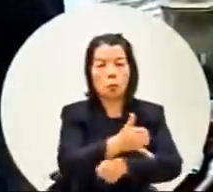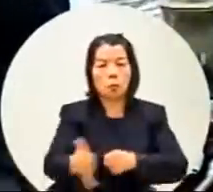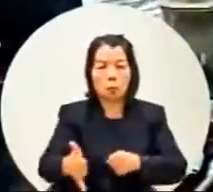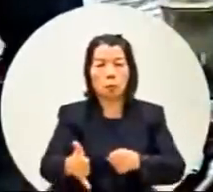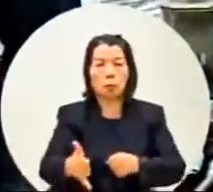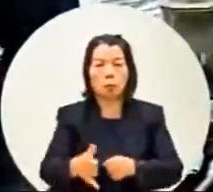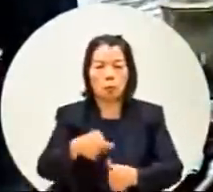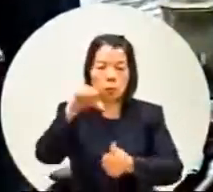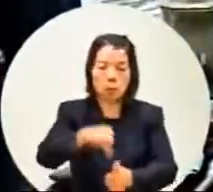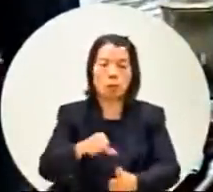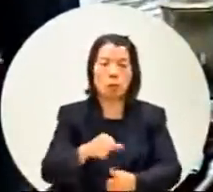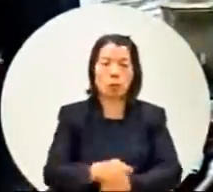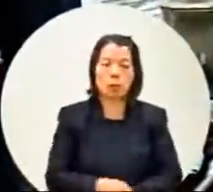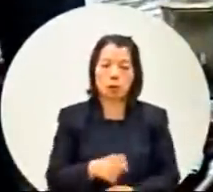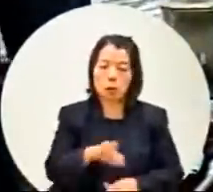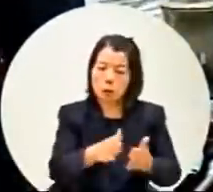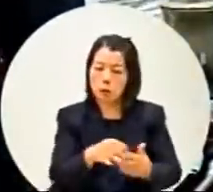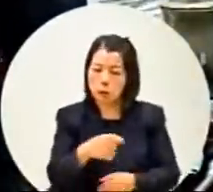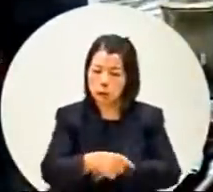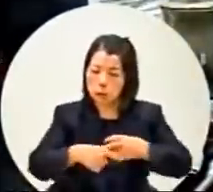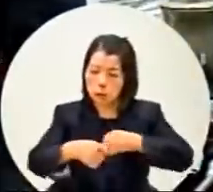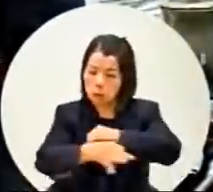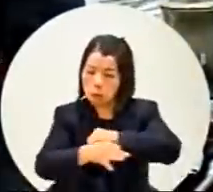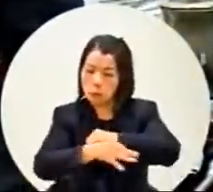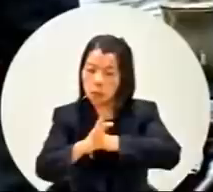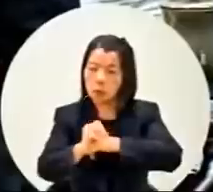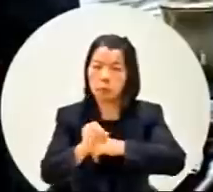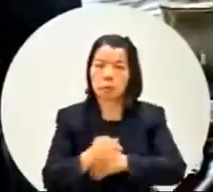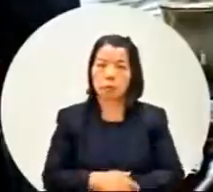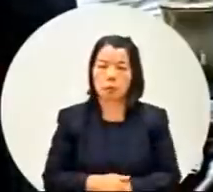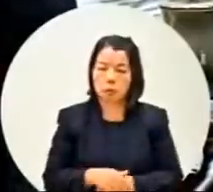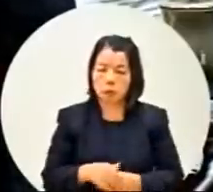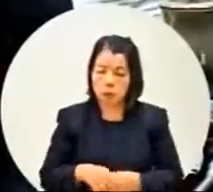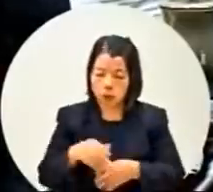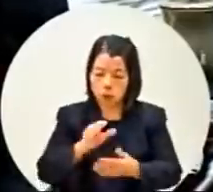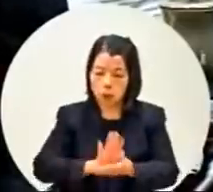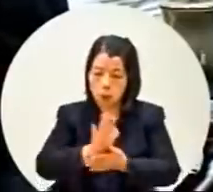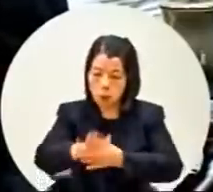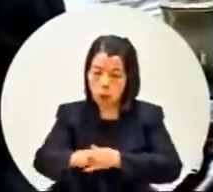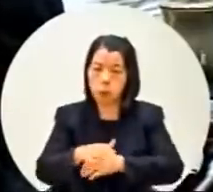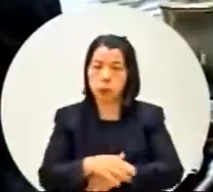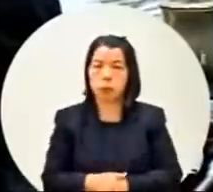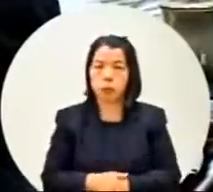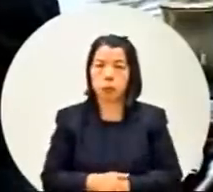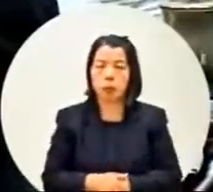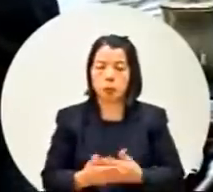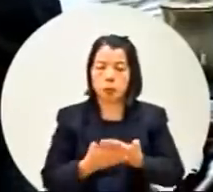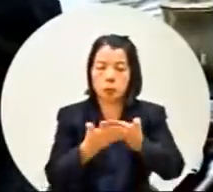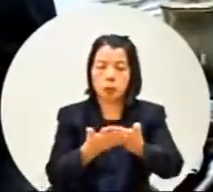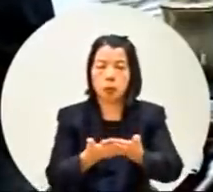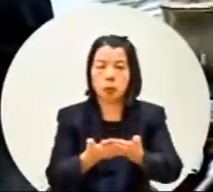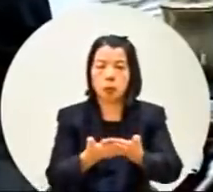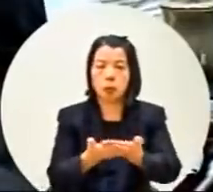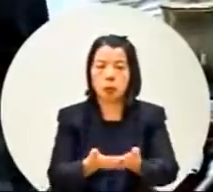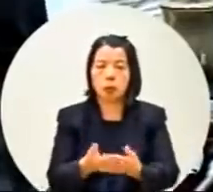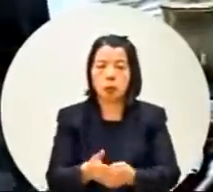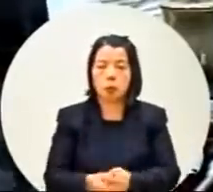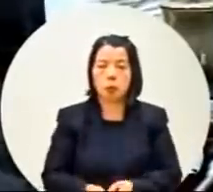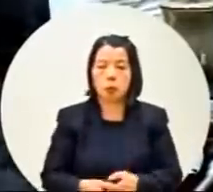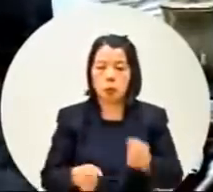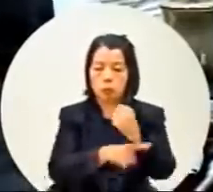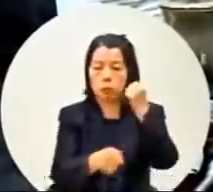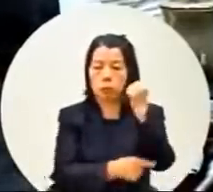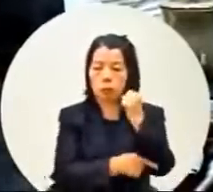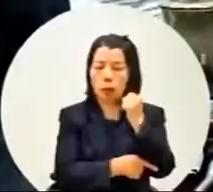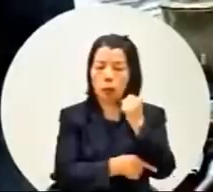利的问题？ 图利的部分是因为我有看后续有移送那一个司法侦办， 他